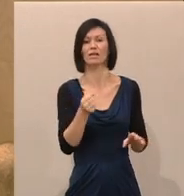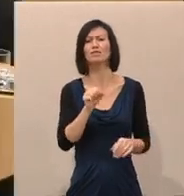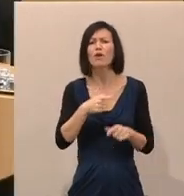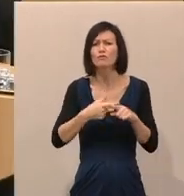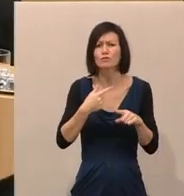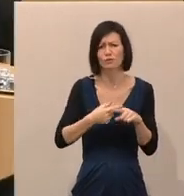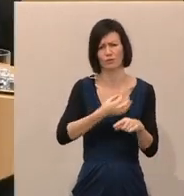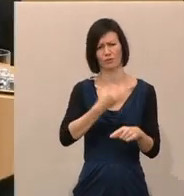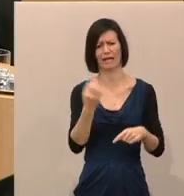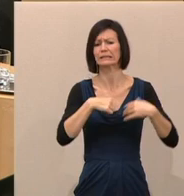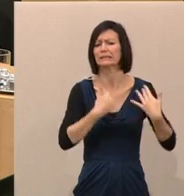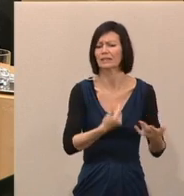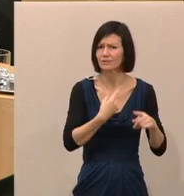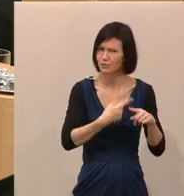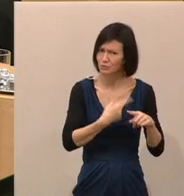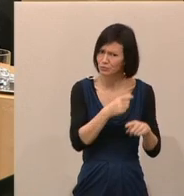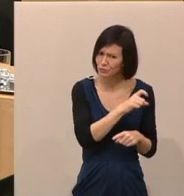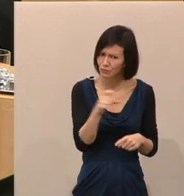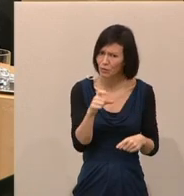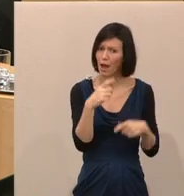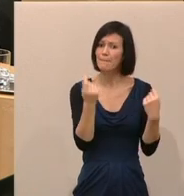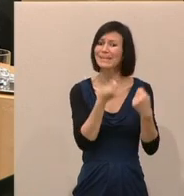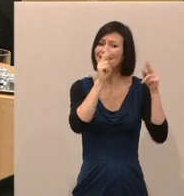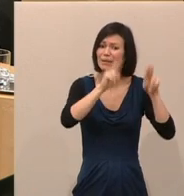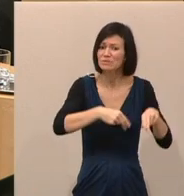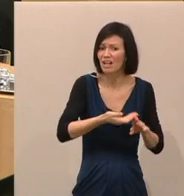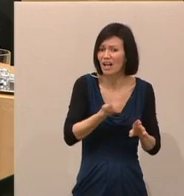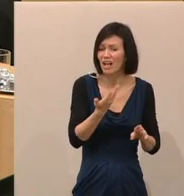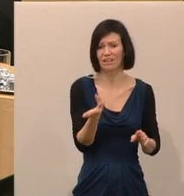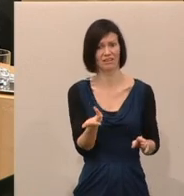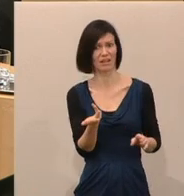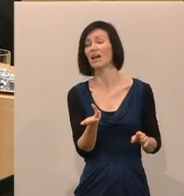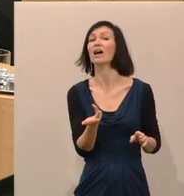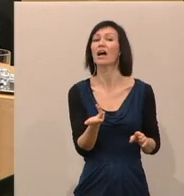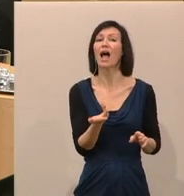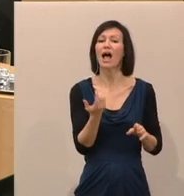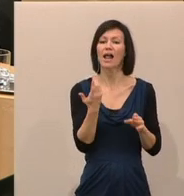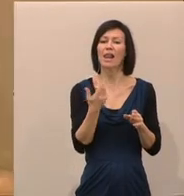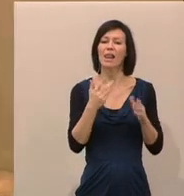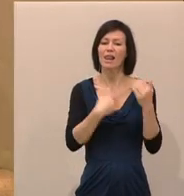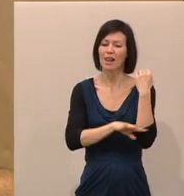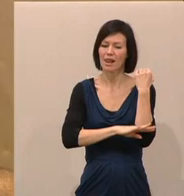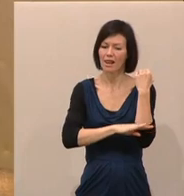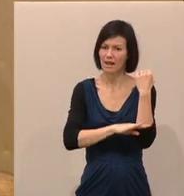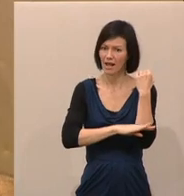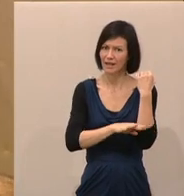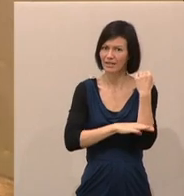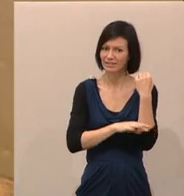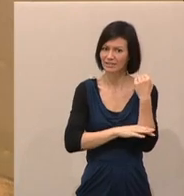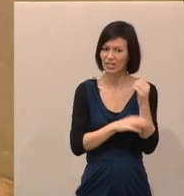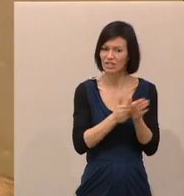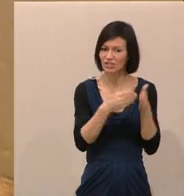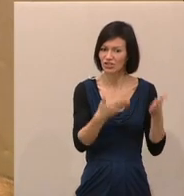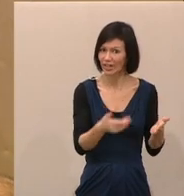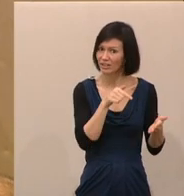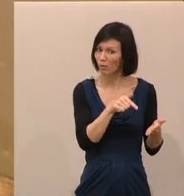bei gleichzeitiger Ausschaltung der Betriebsrätinnen und Betriebsräte, Abschaffung der Lehrlingsentschädigung über 18 Jahre, das